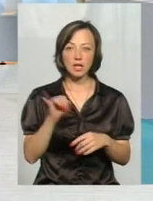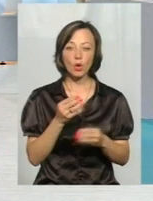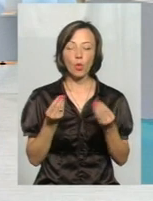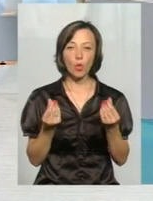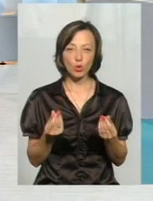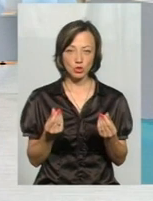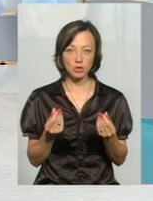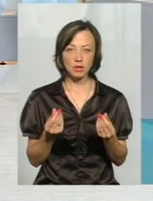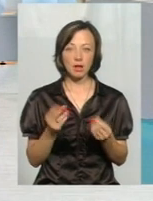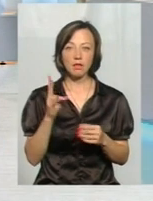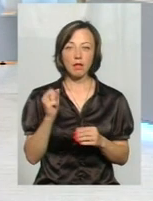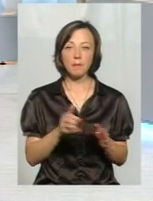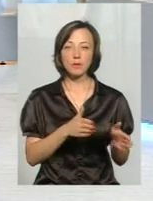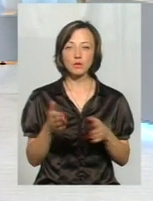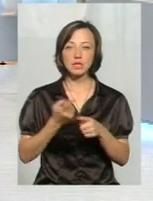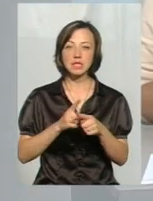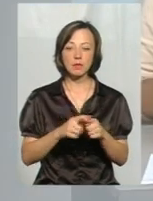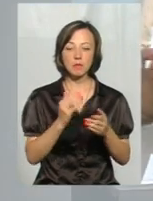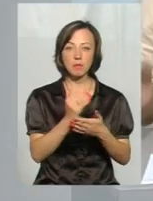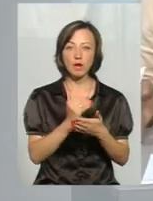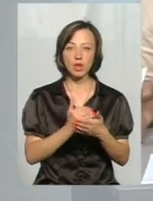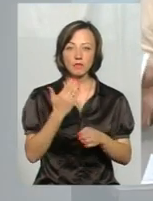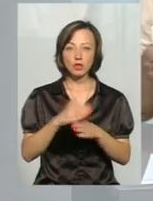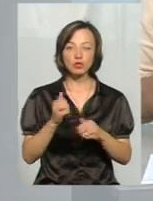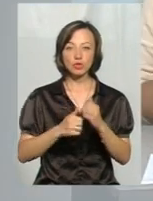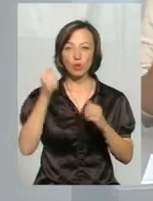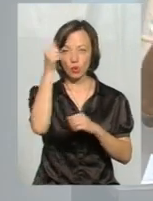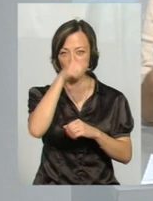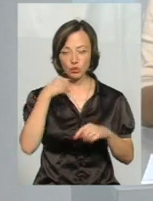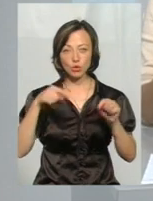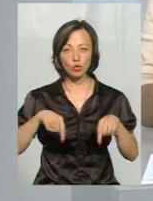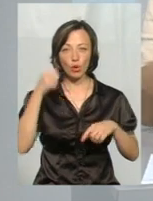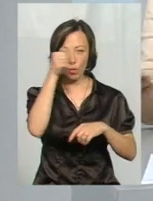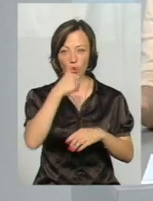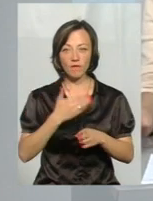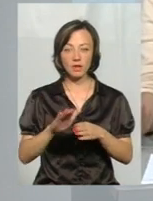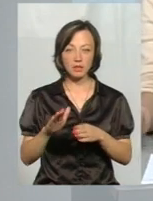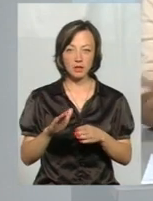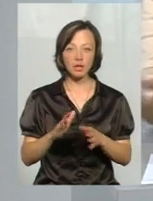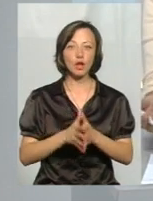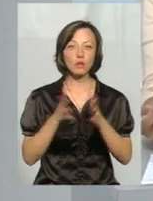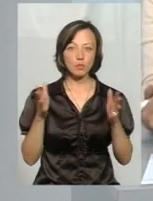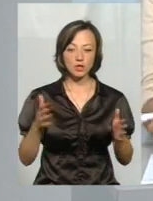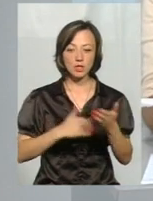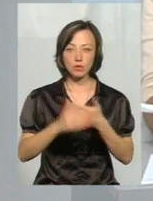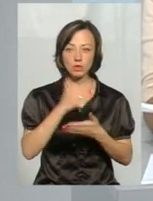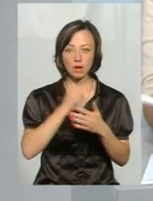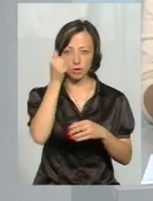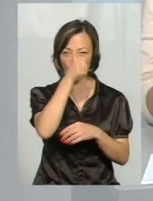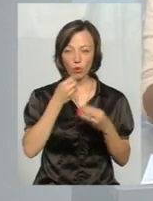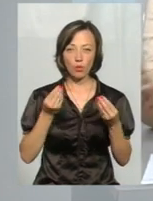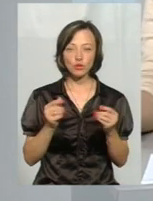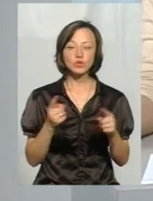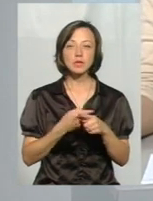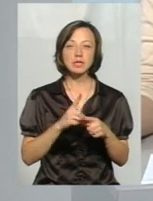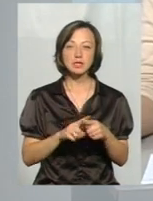кошти на підготовку цих мереж виділяються щорічно. Цього року виділили найбільше за останні роки коштів. Що